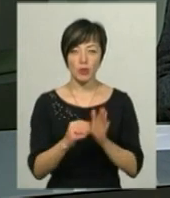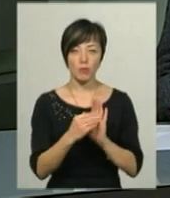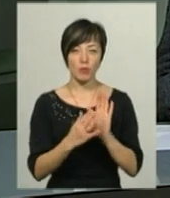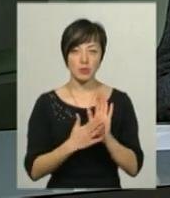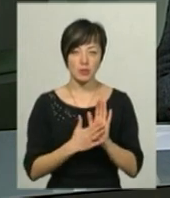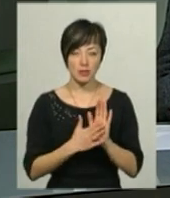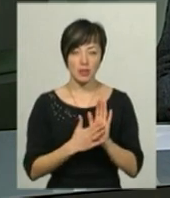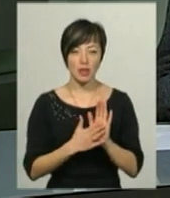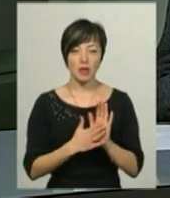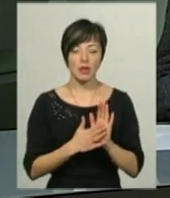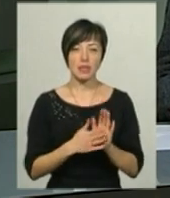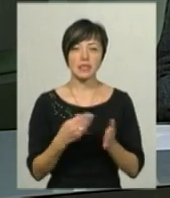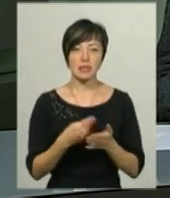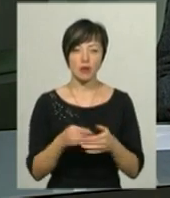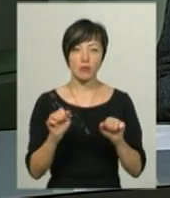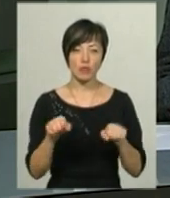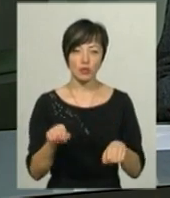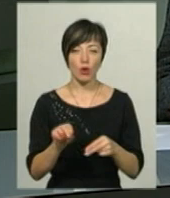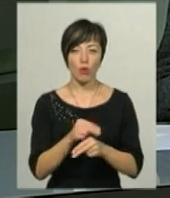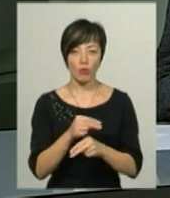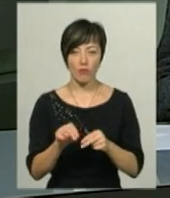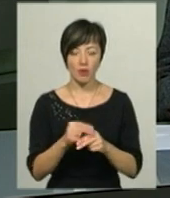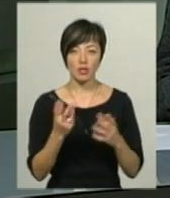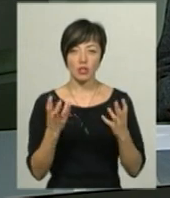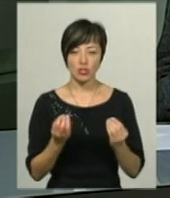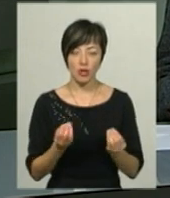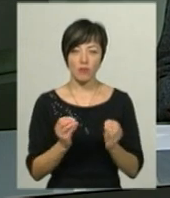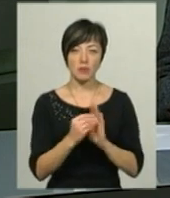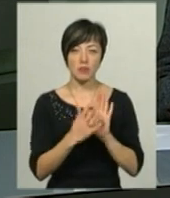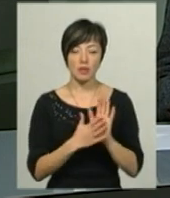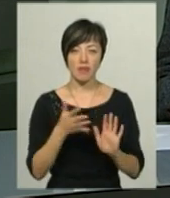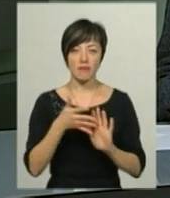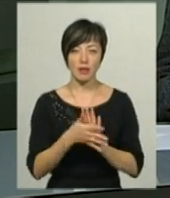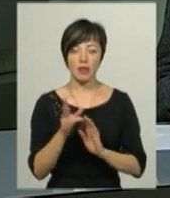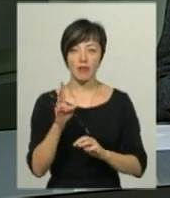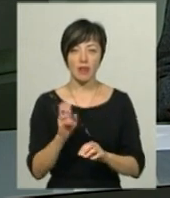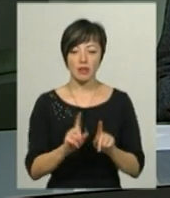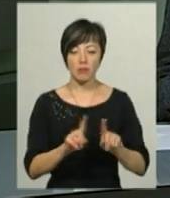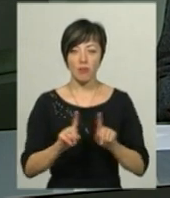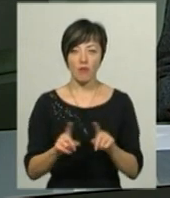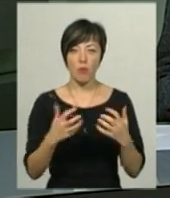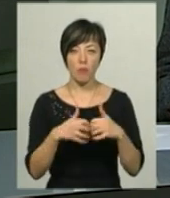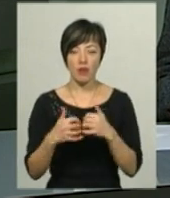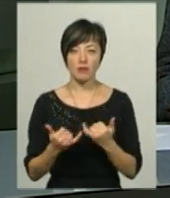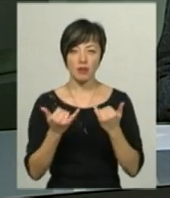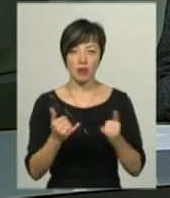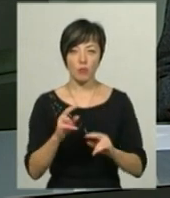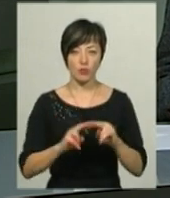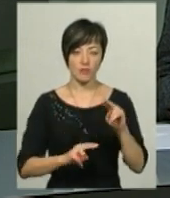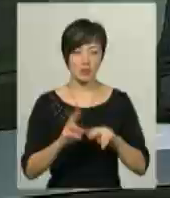прописана динамічна ціна, яку можна коригувати, а ще туди вписали витрати на нетипове обладнання для